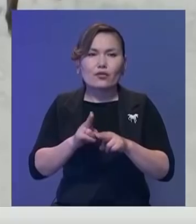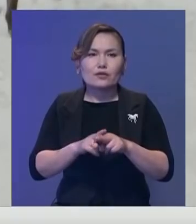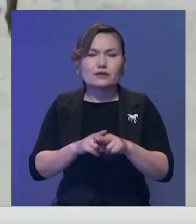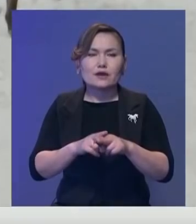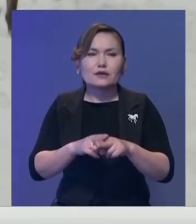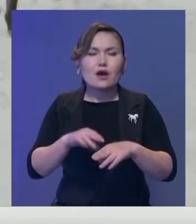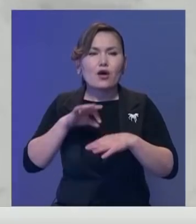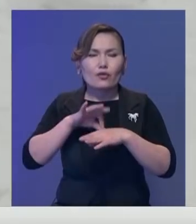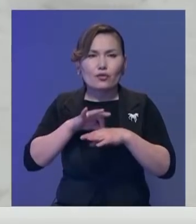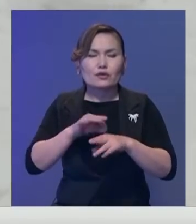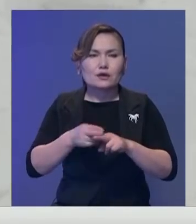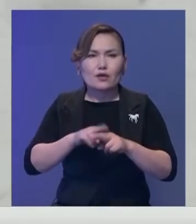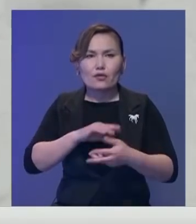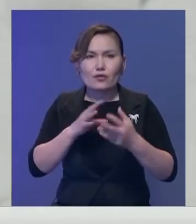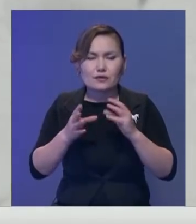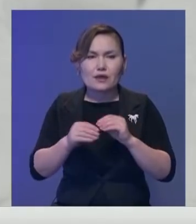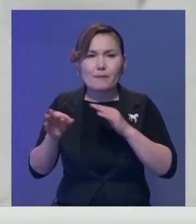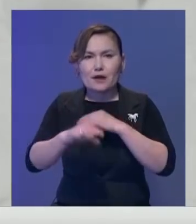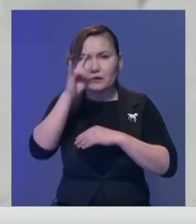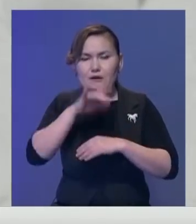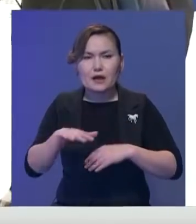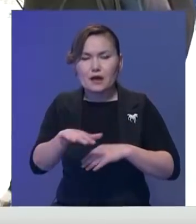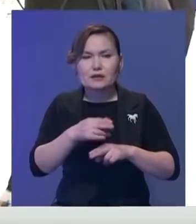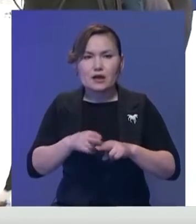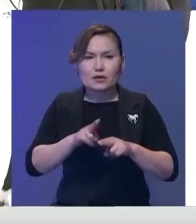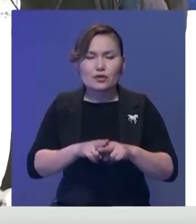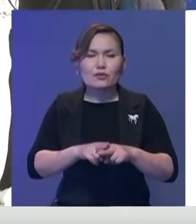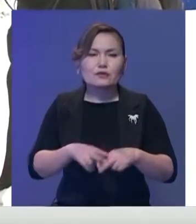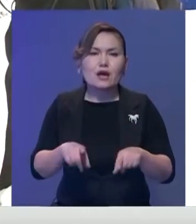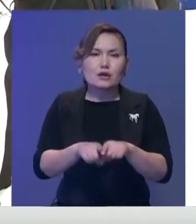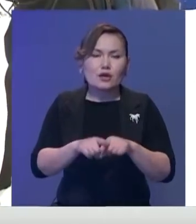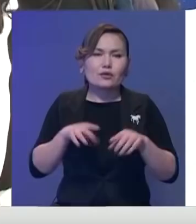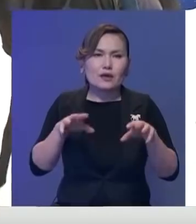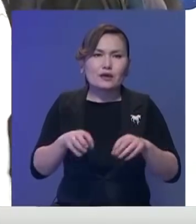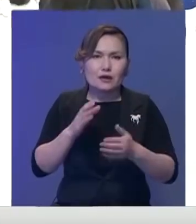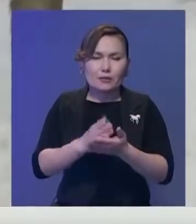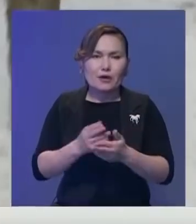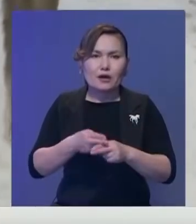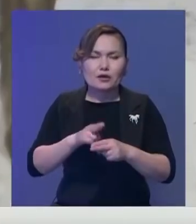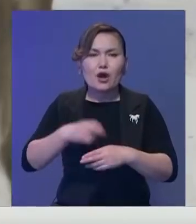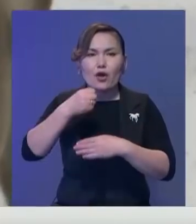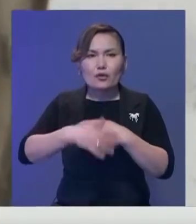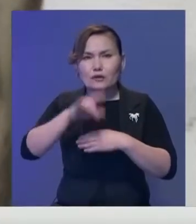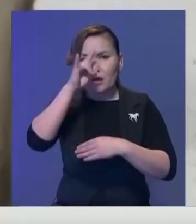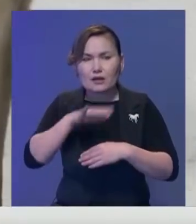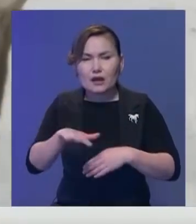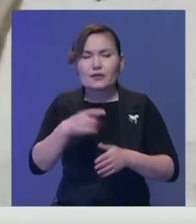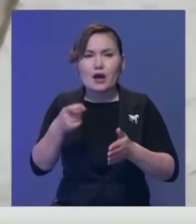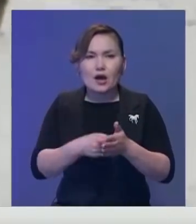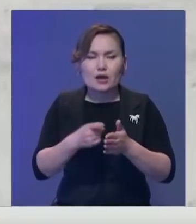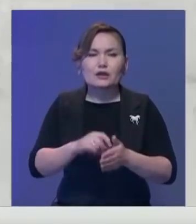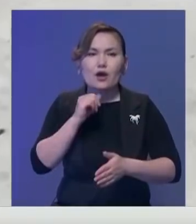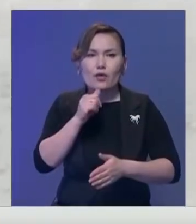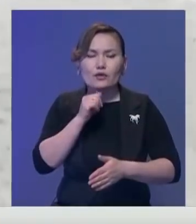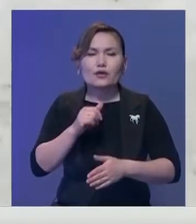көбінесе ыстық жерде жарғақ құлақ, яғни тақыр тазылар көп мекендеген. Ал енді осы орталық Қазақстанда Қарағанды,